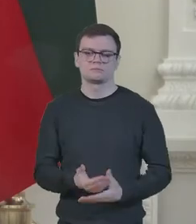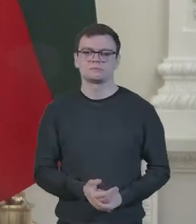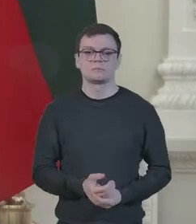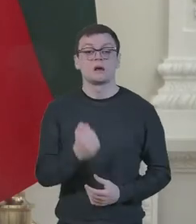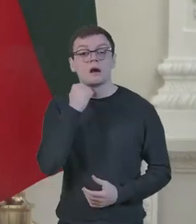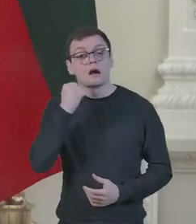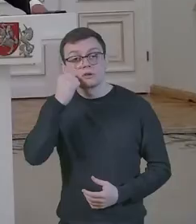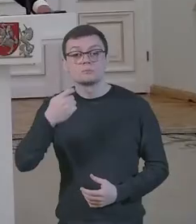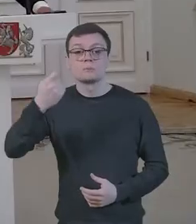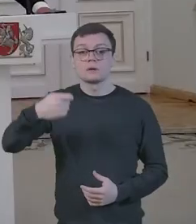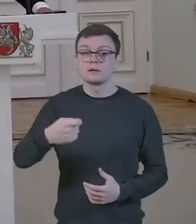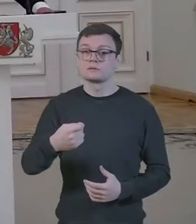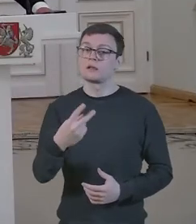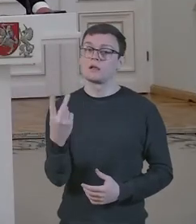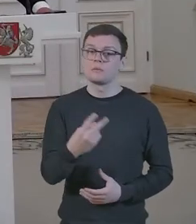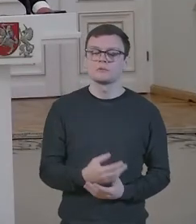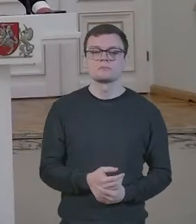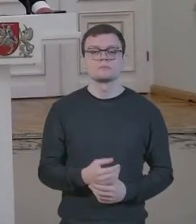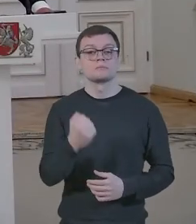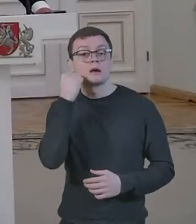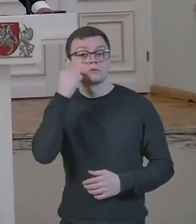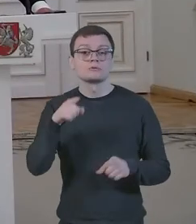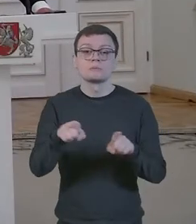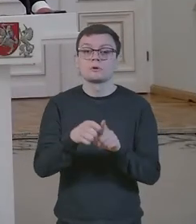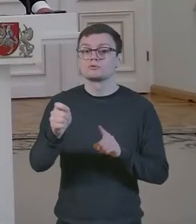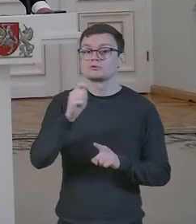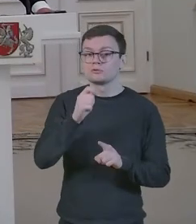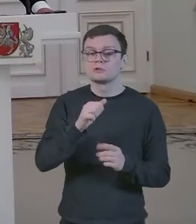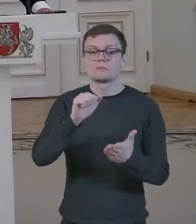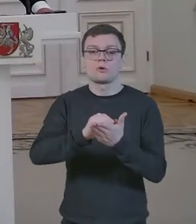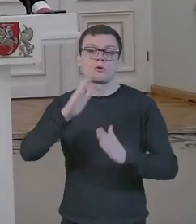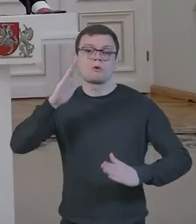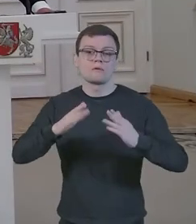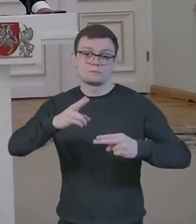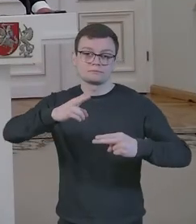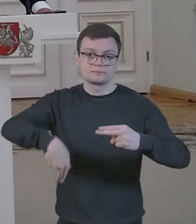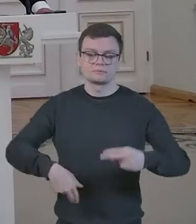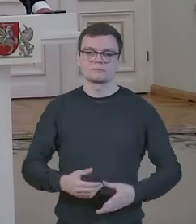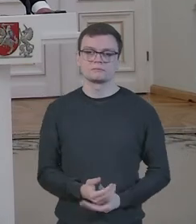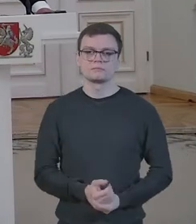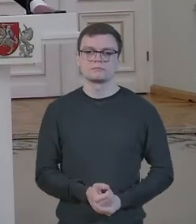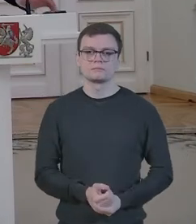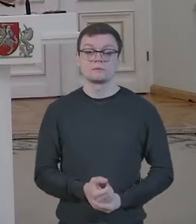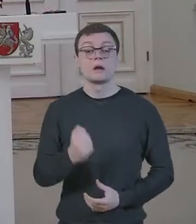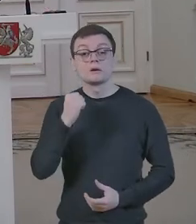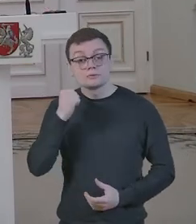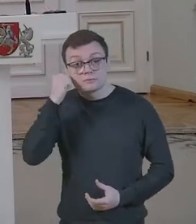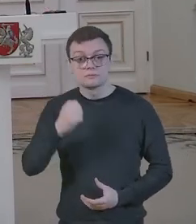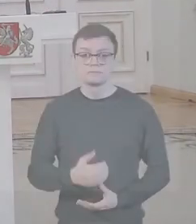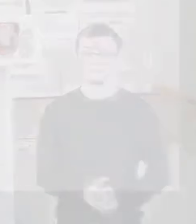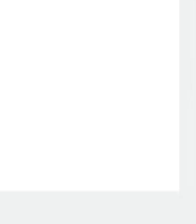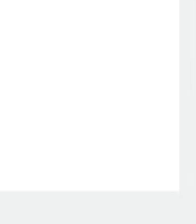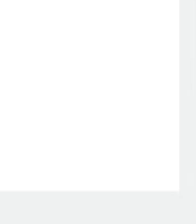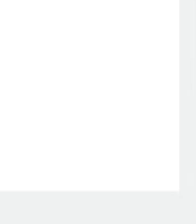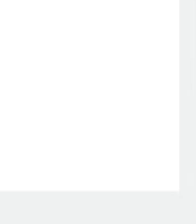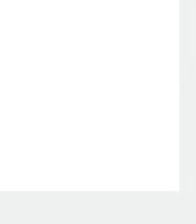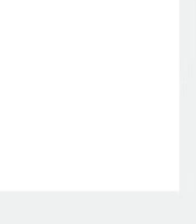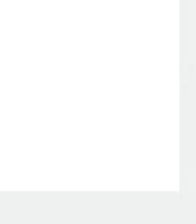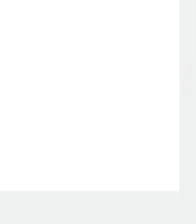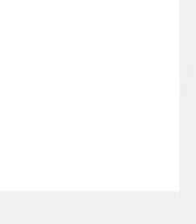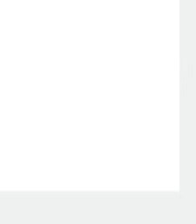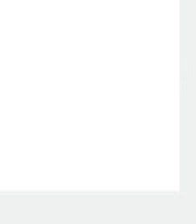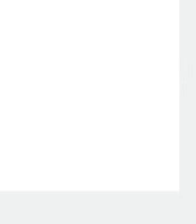dėkuoju prezidentams, dėkuoju kolegos žurnalistams. Spaudos konferenciją baigiame. Ačiū. Ačiū labai. Geros dienos.